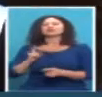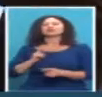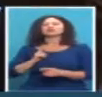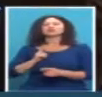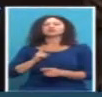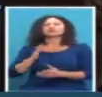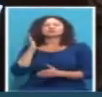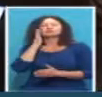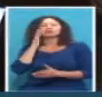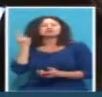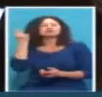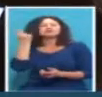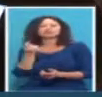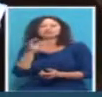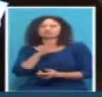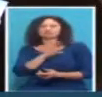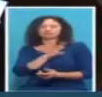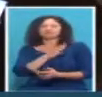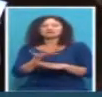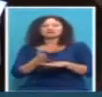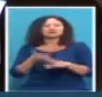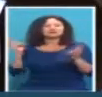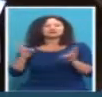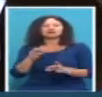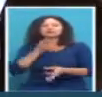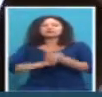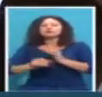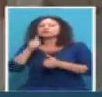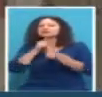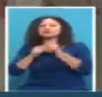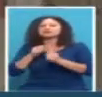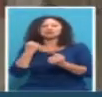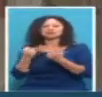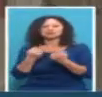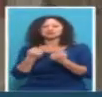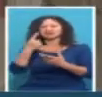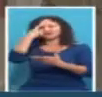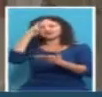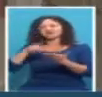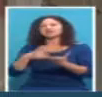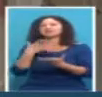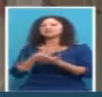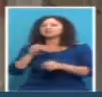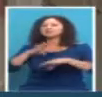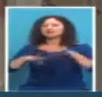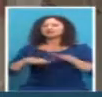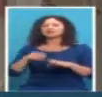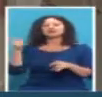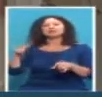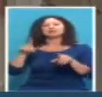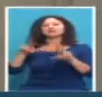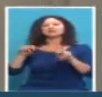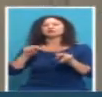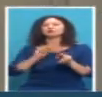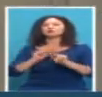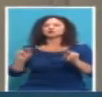глаз. Массовые поступления, тяжелые травмы. Эти сутки будто испытывали его на прочность и верность своей профессии. Тогда повезло с учителями.